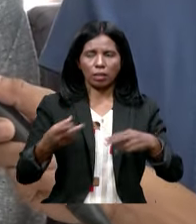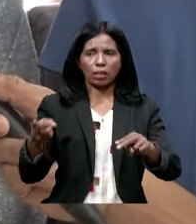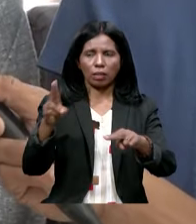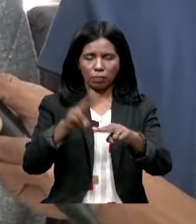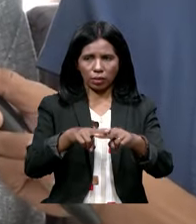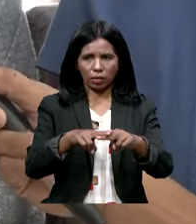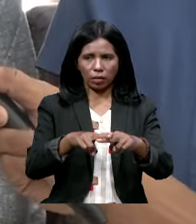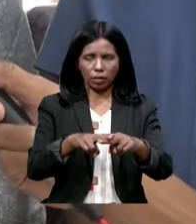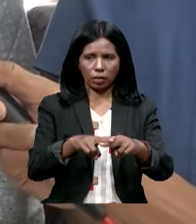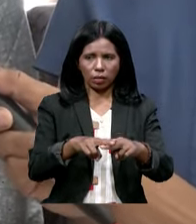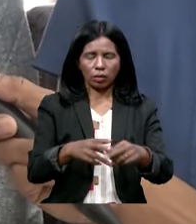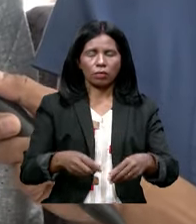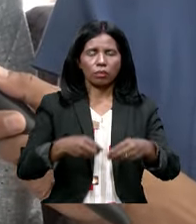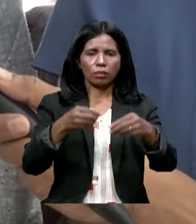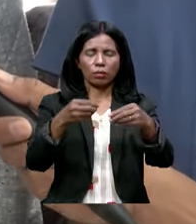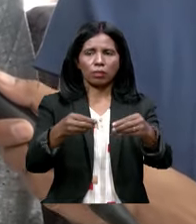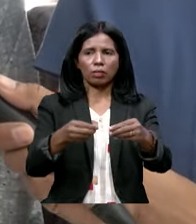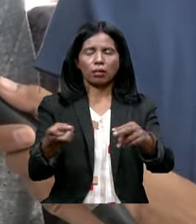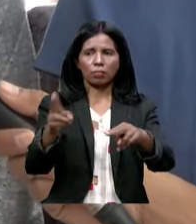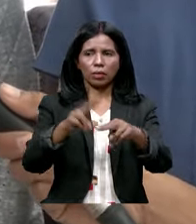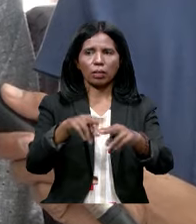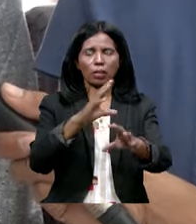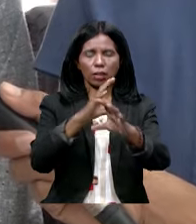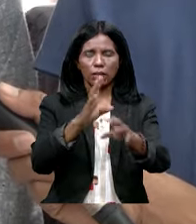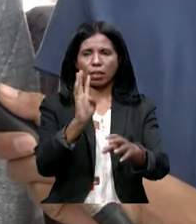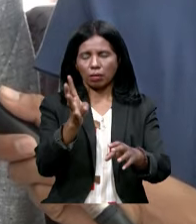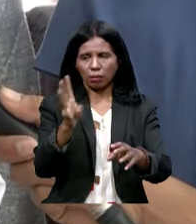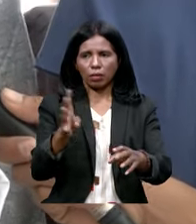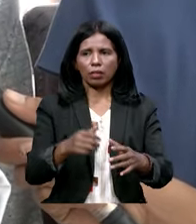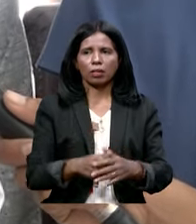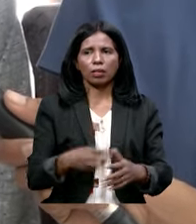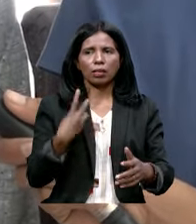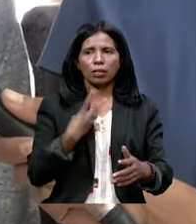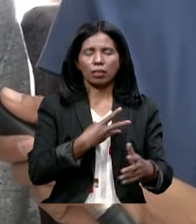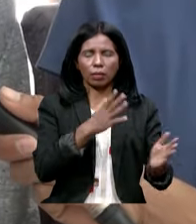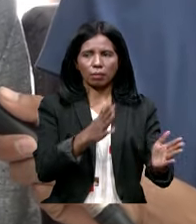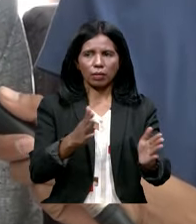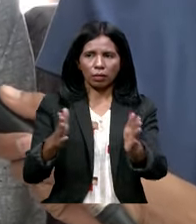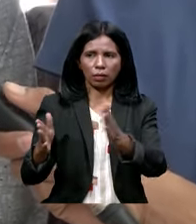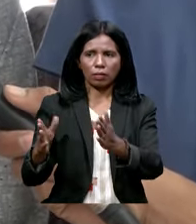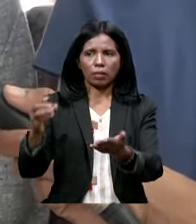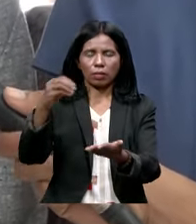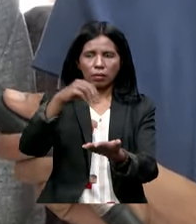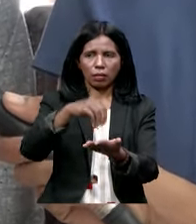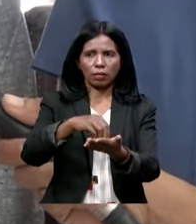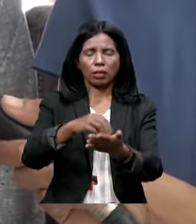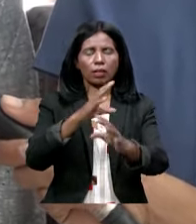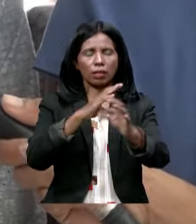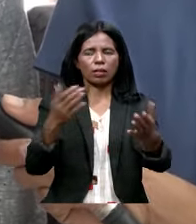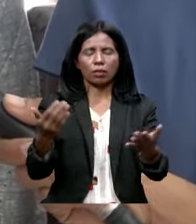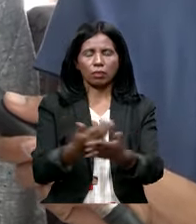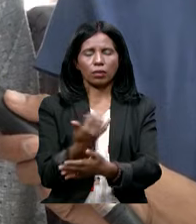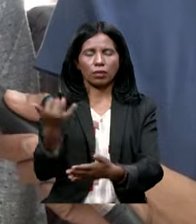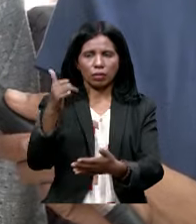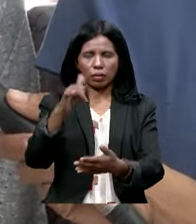i ministro fona ordem atau amen tang kareta lima nulu na medida en que preparação ba instala kareta fon sira mai lisu sira